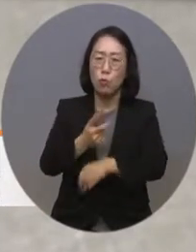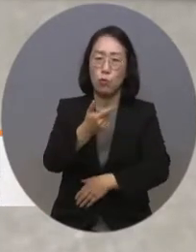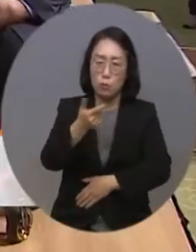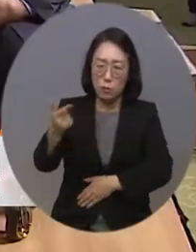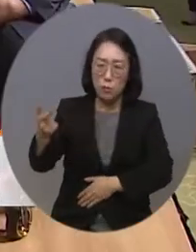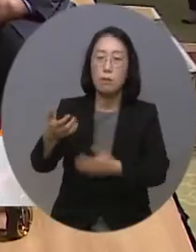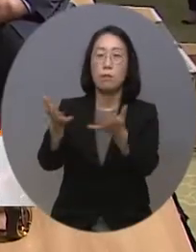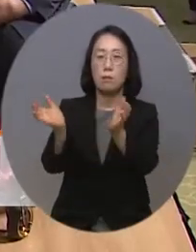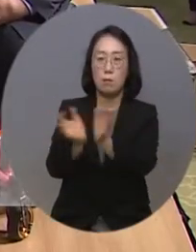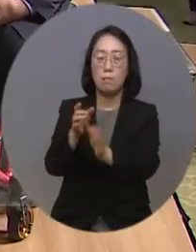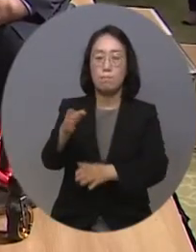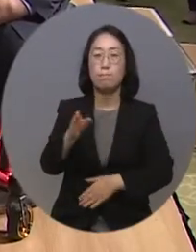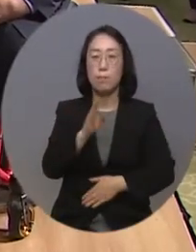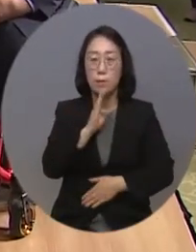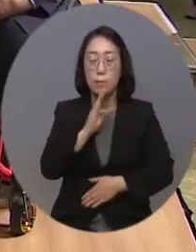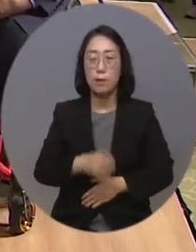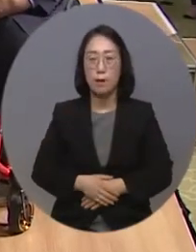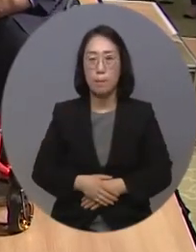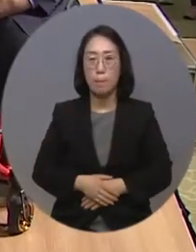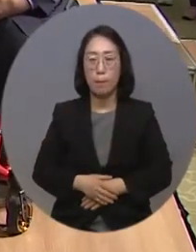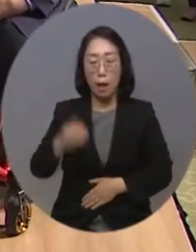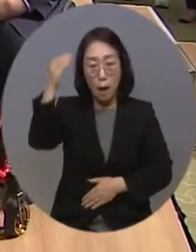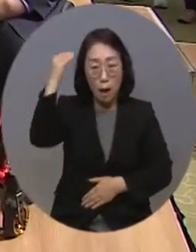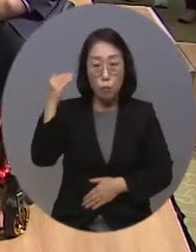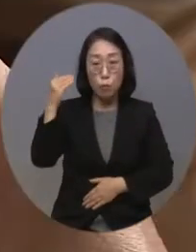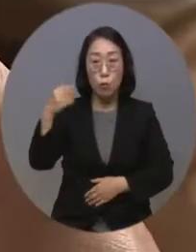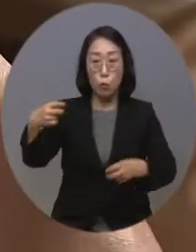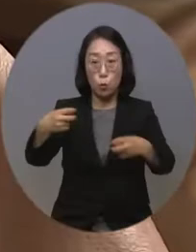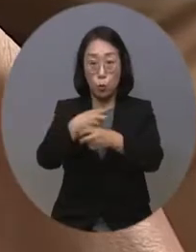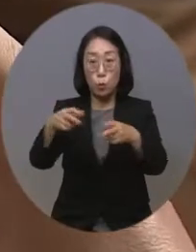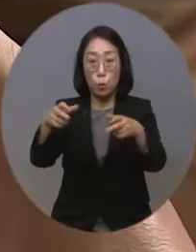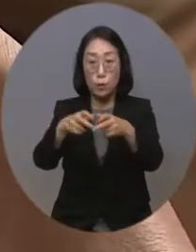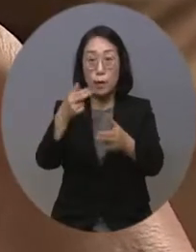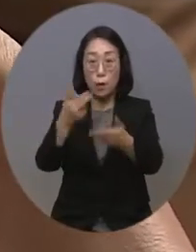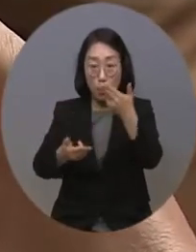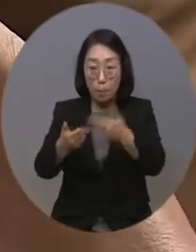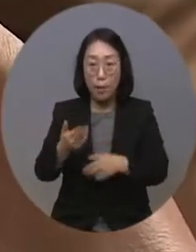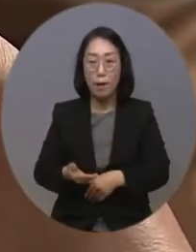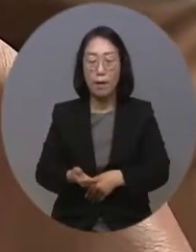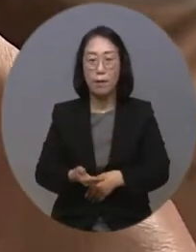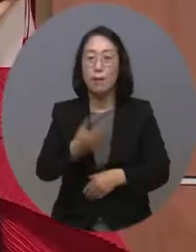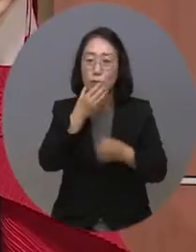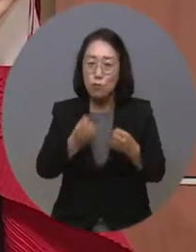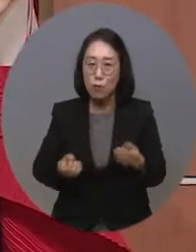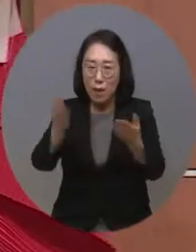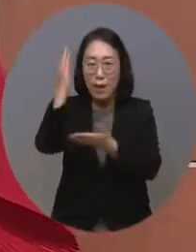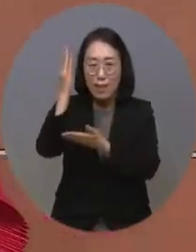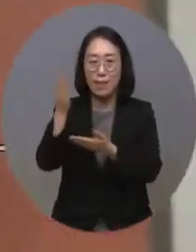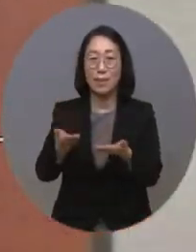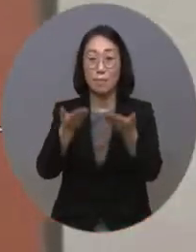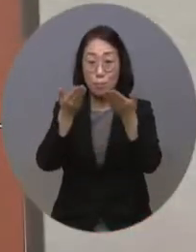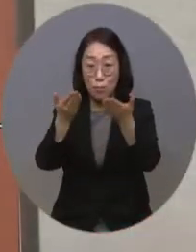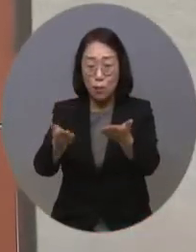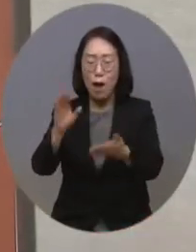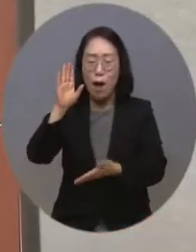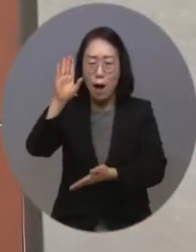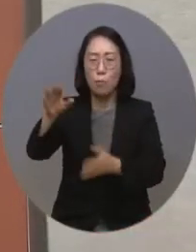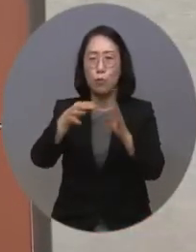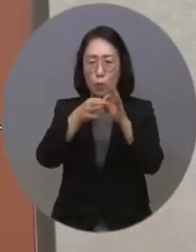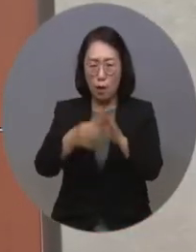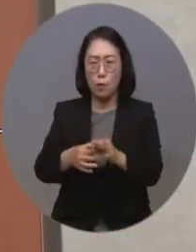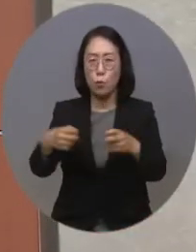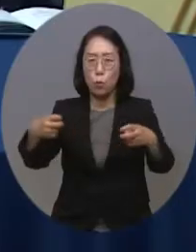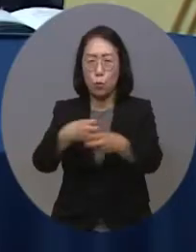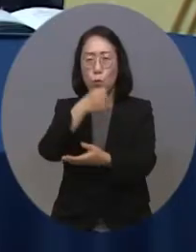있습니다. 이날 한국교통장애인협회는 수상자들에게 축하를 전하는 한편 앞으로도 교통범죄 근절을